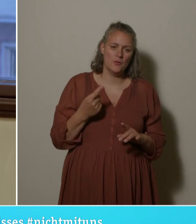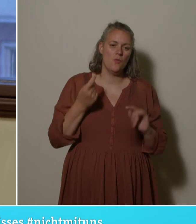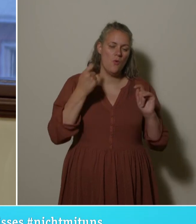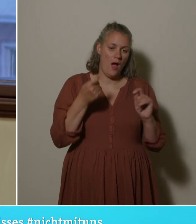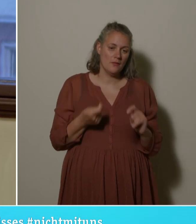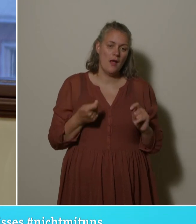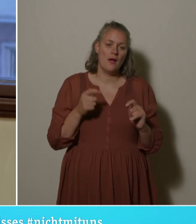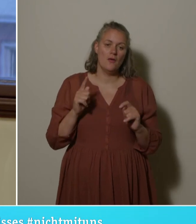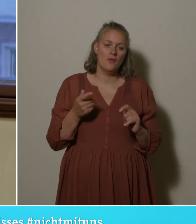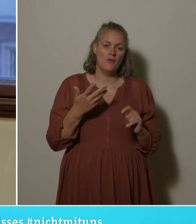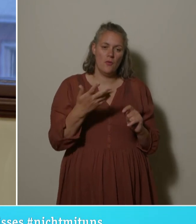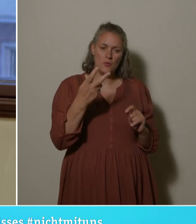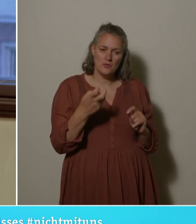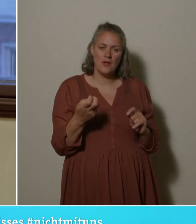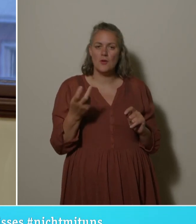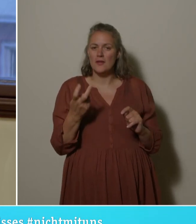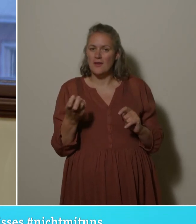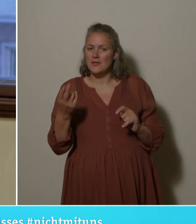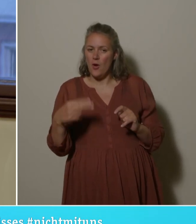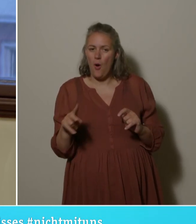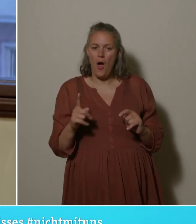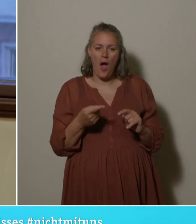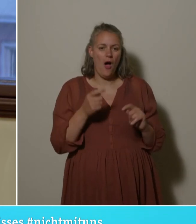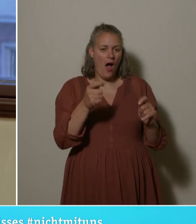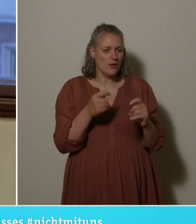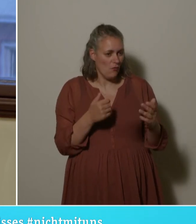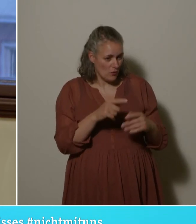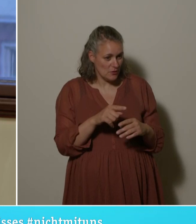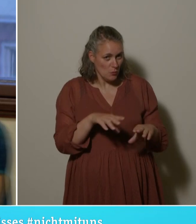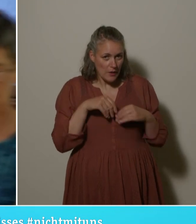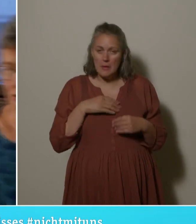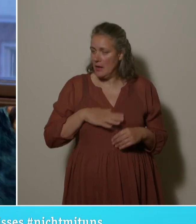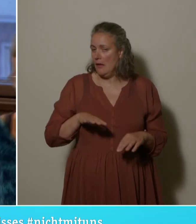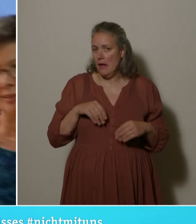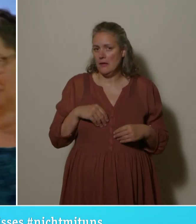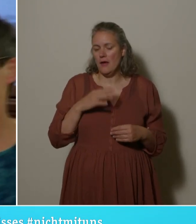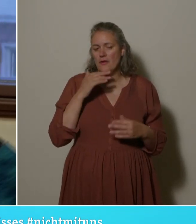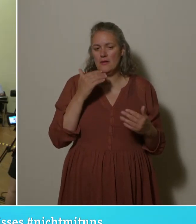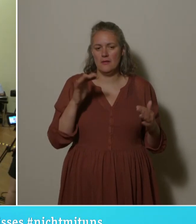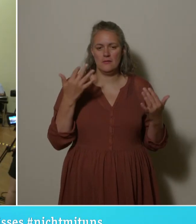Antrag für 25 oder 20 Euro von Ihnen zu übernehmen. Vielen Dank.